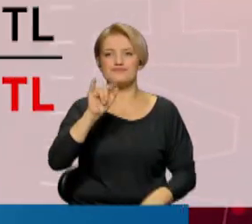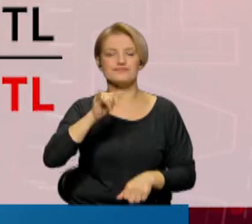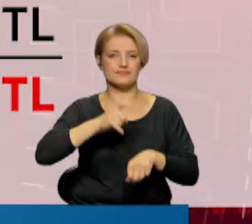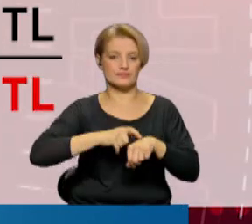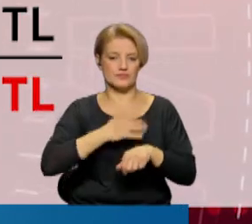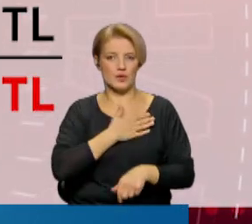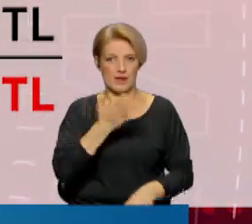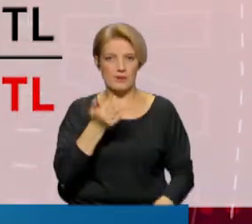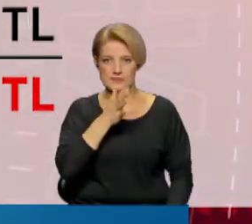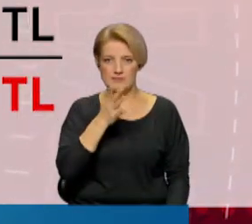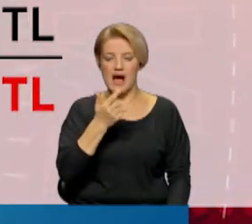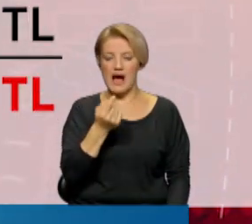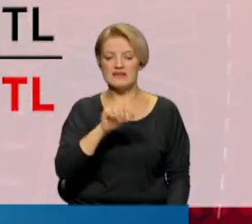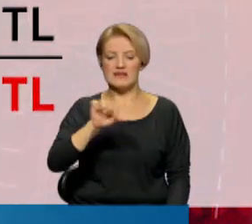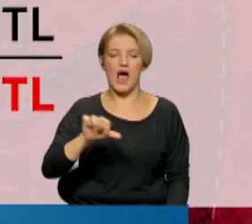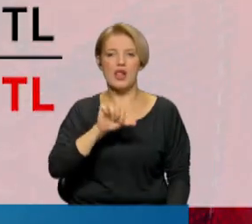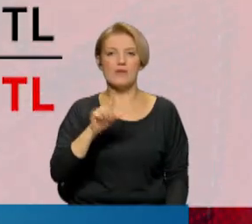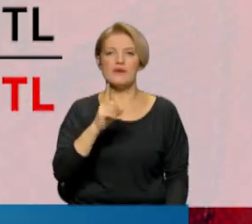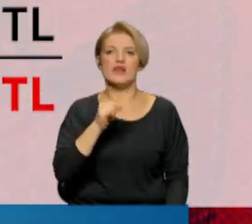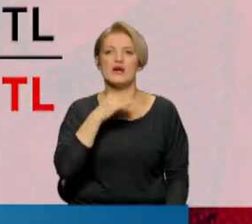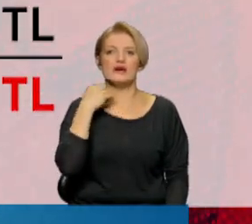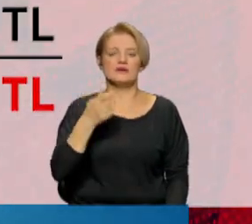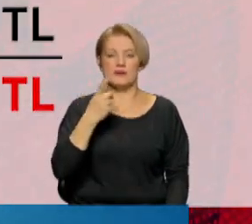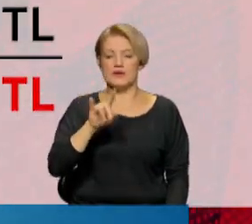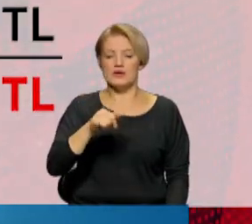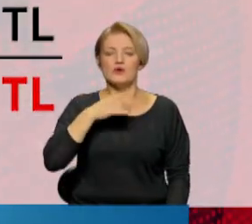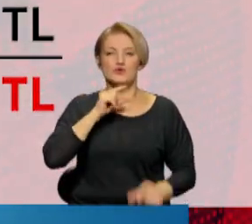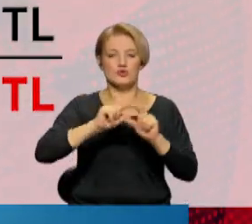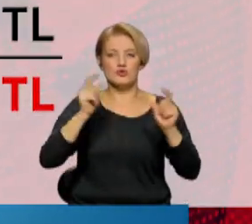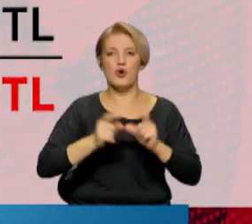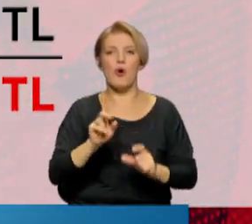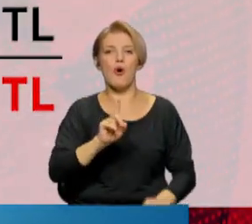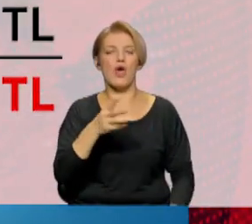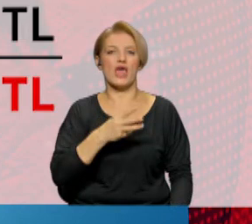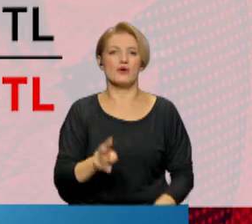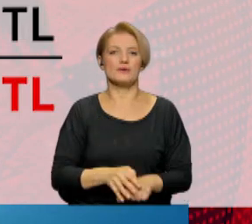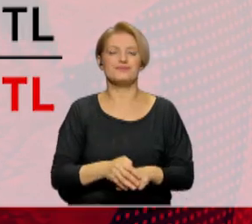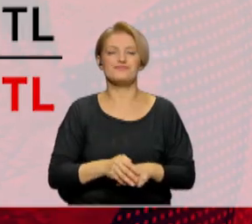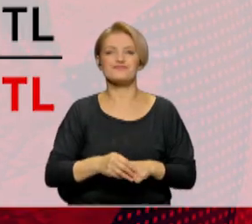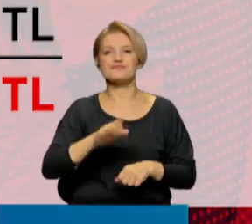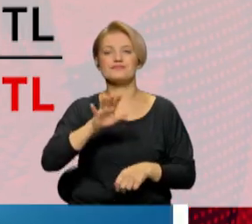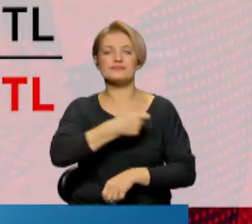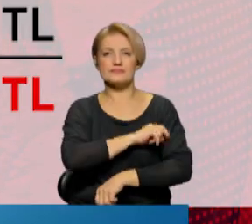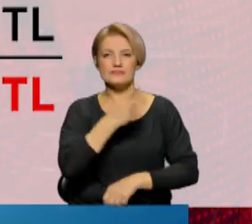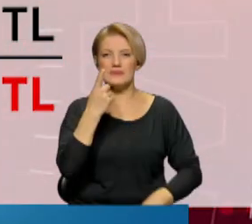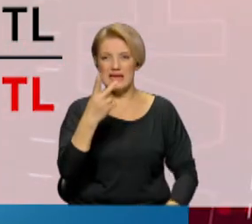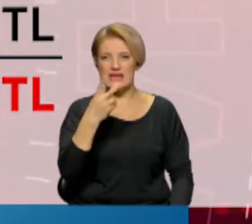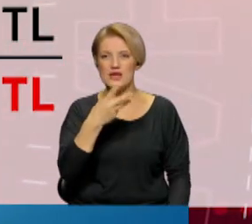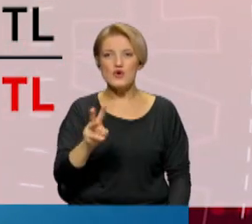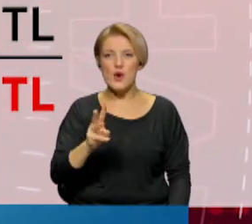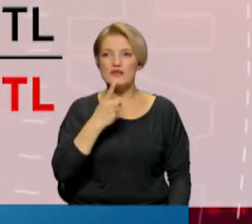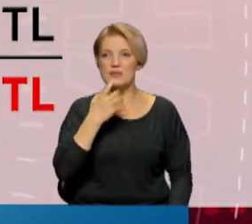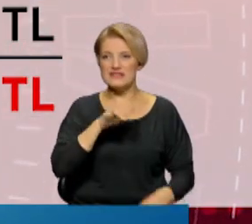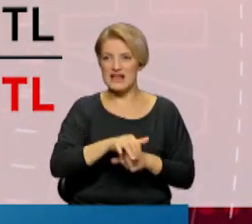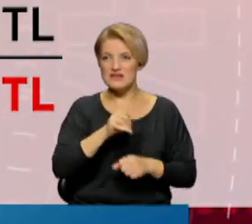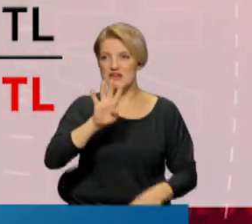göğsü alabilir miyim? Az yağlı 1 kilo kıyma alayım. 1 kilo sucuk 10 euro. Almanya'da 2 euro olan salçanın fiyatı Türkiye'de 45